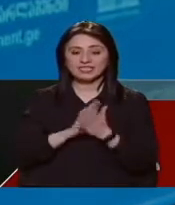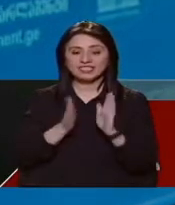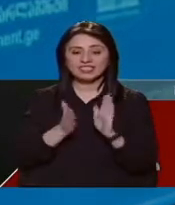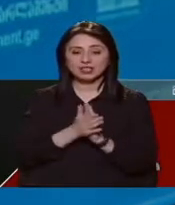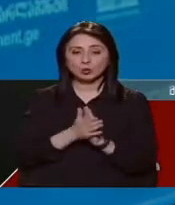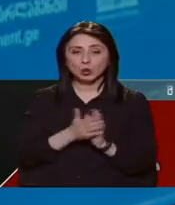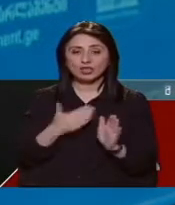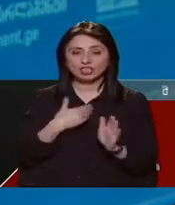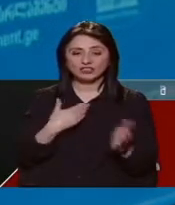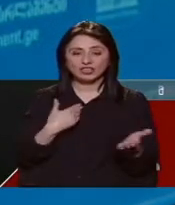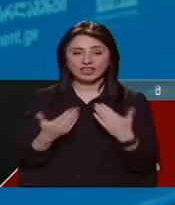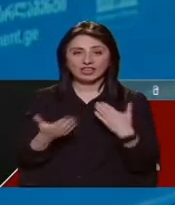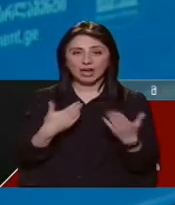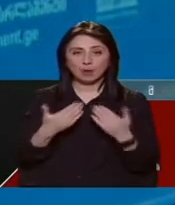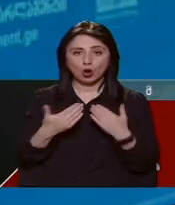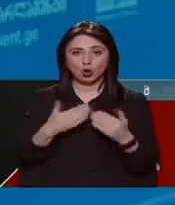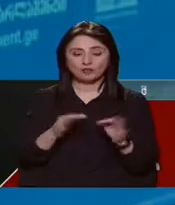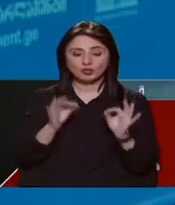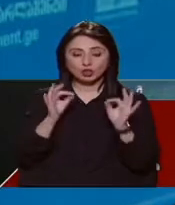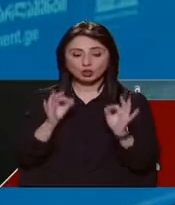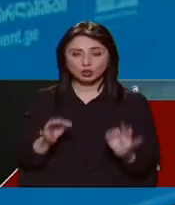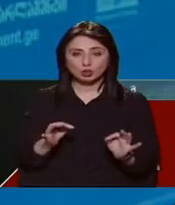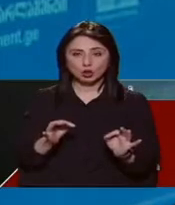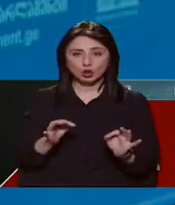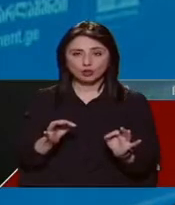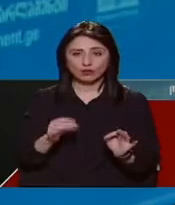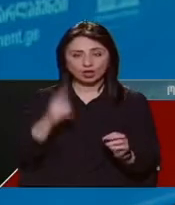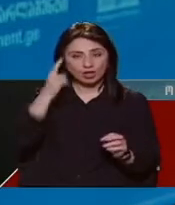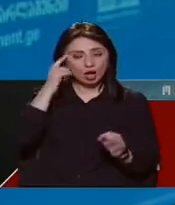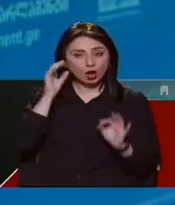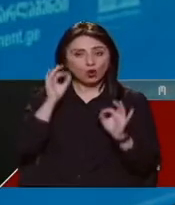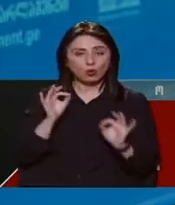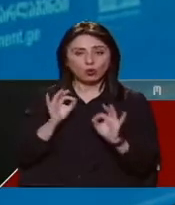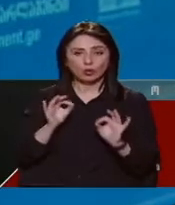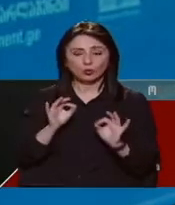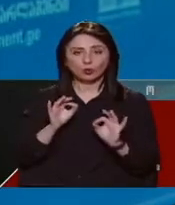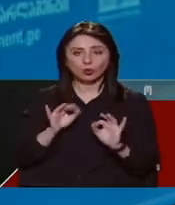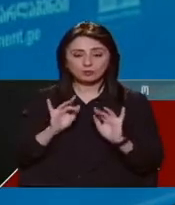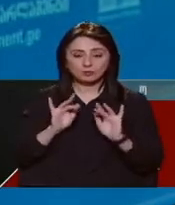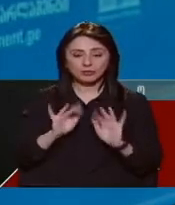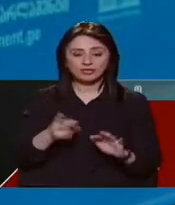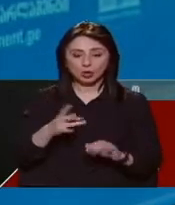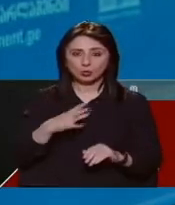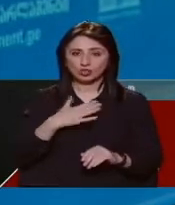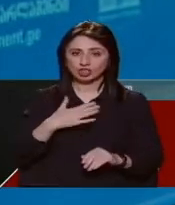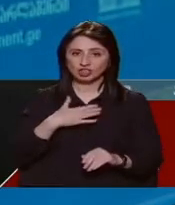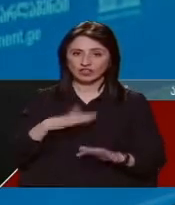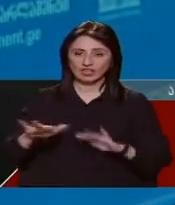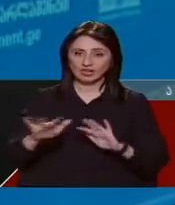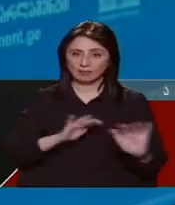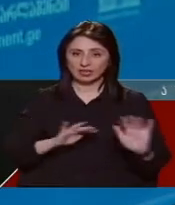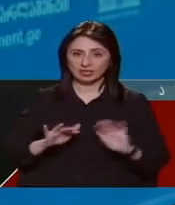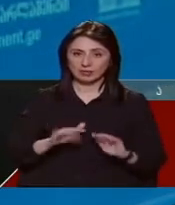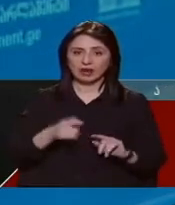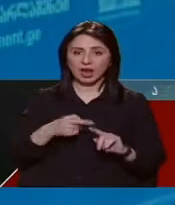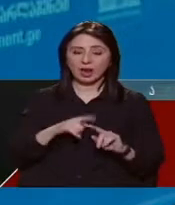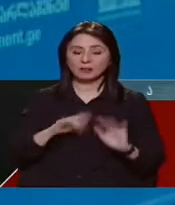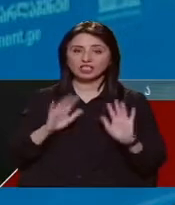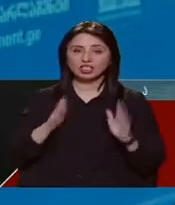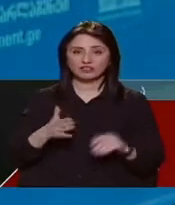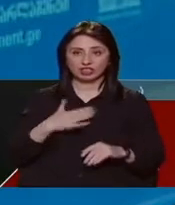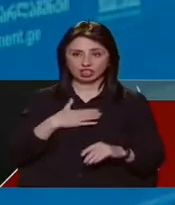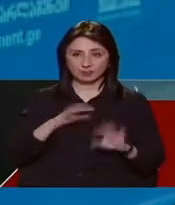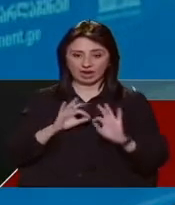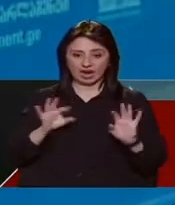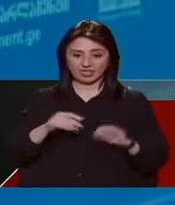სიტუაციიდან და ჩვენი დამოკიდებულებებიდან ადეკვატური და ლოგიკურად მიმდინარე უნდა იყოს ჩვენი ქმედებები. და ამ შემთხვევაში ჩემი